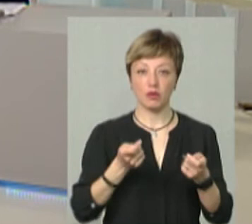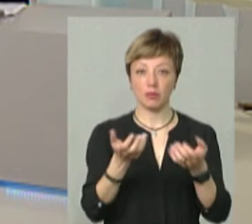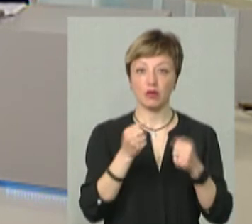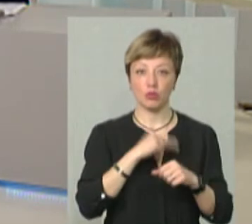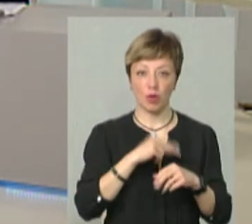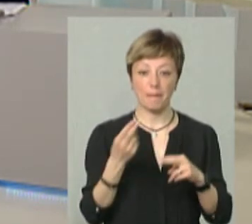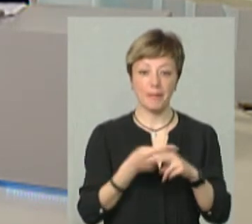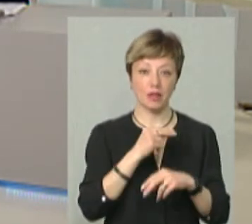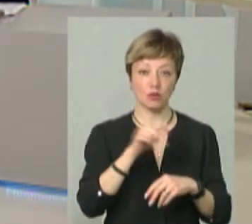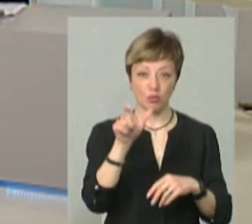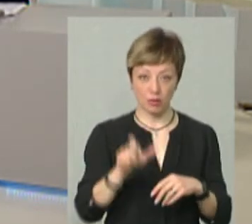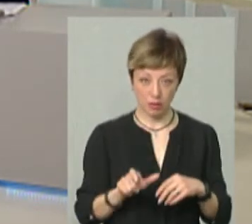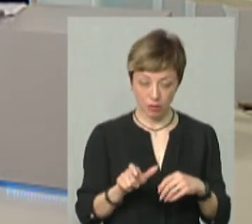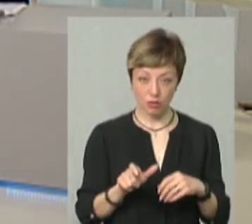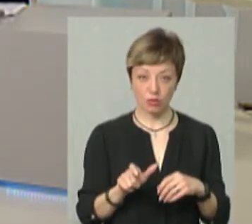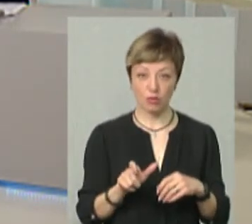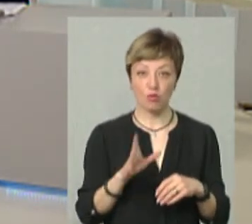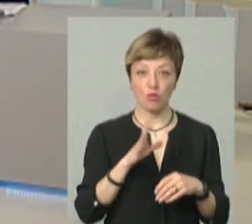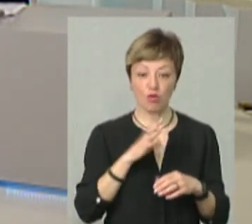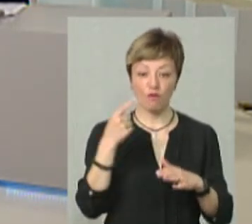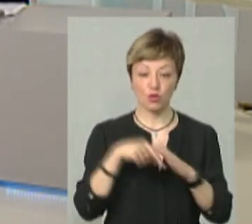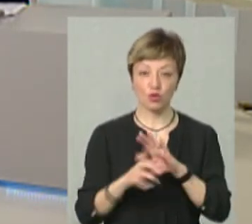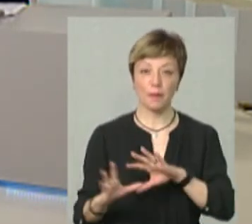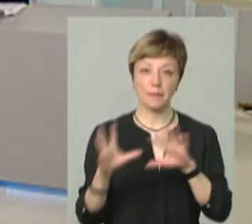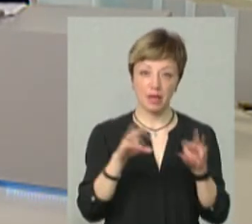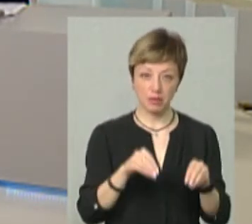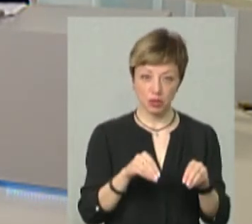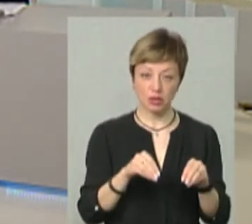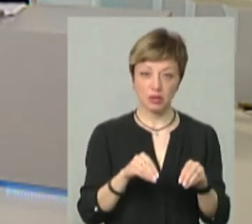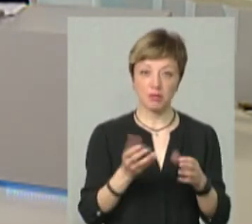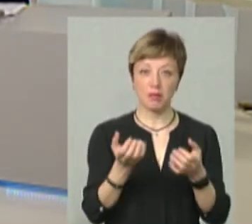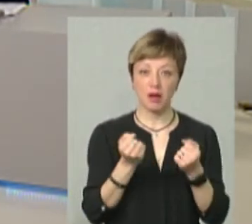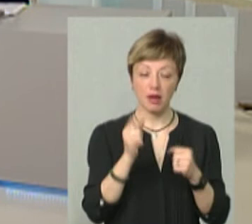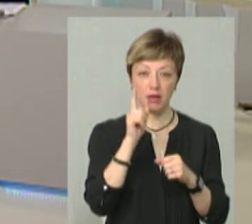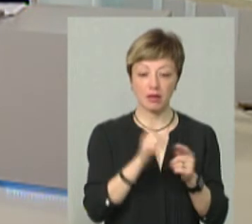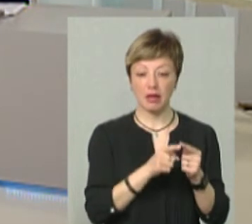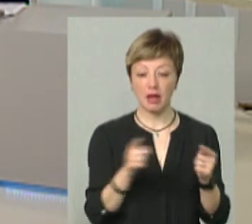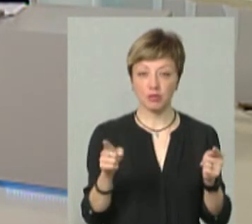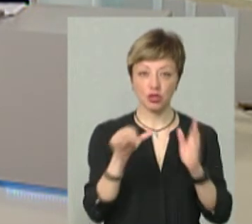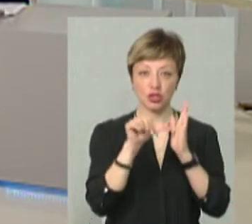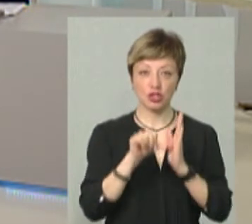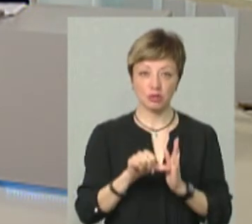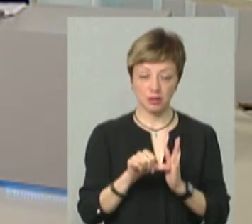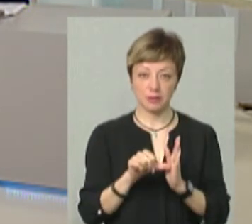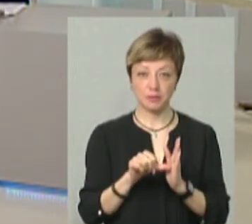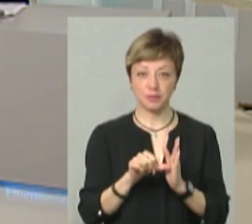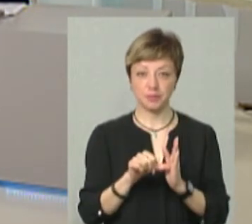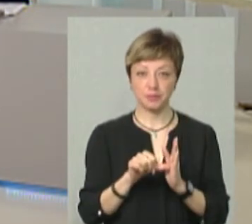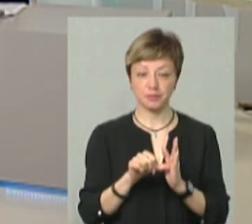роботу безробітного громадянина, який був внутрішньо переміщений, бере його терміном мінімум на 6